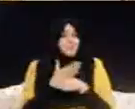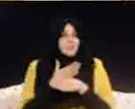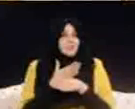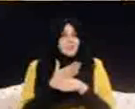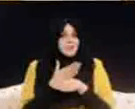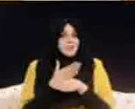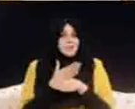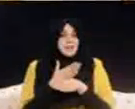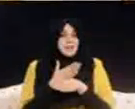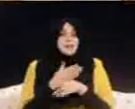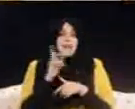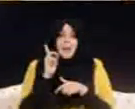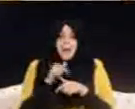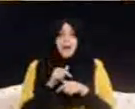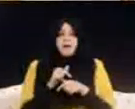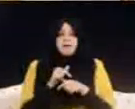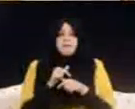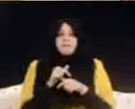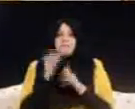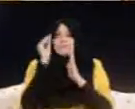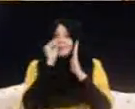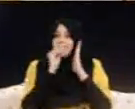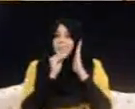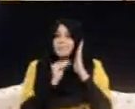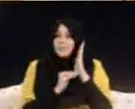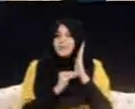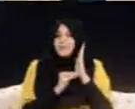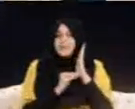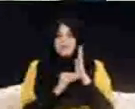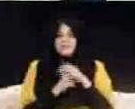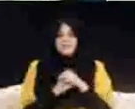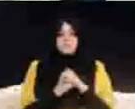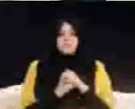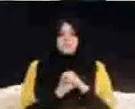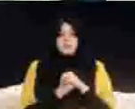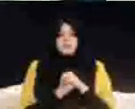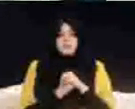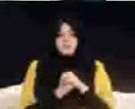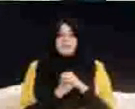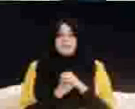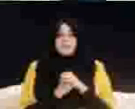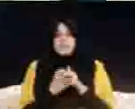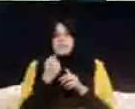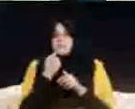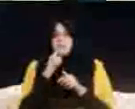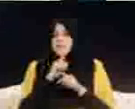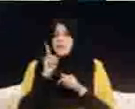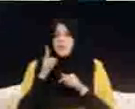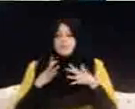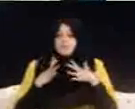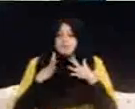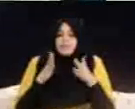والفضالة لها أحكام شرعية تضبطها، ولا تبرر الفضالة